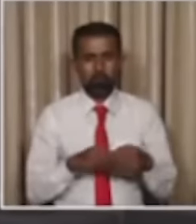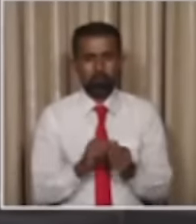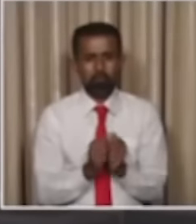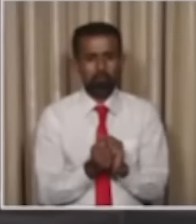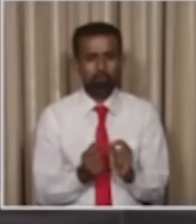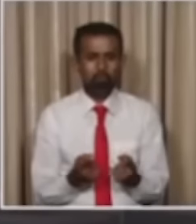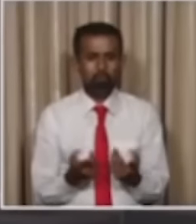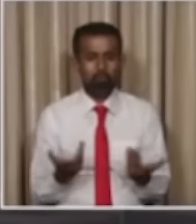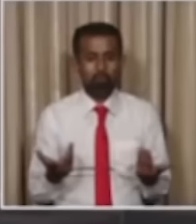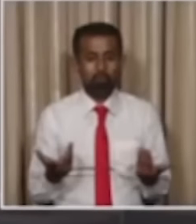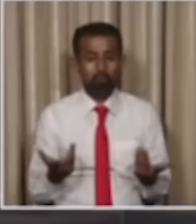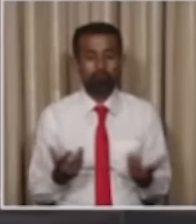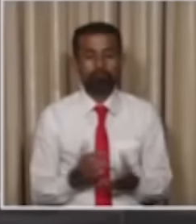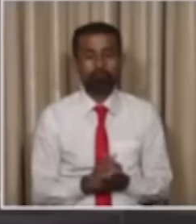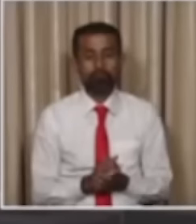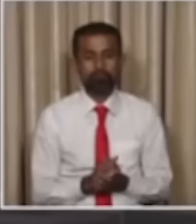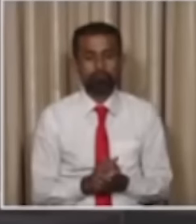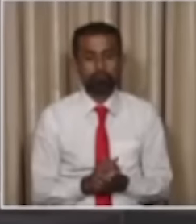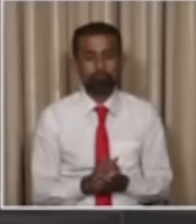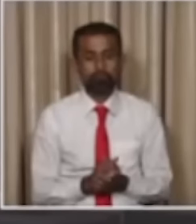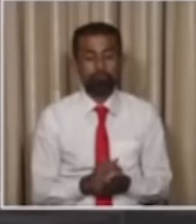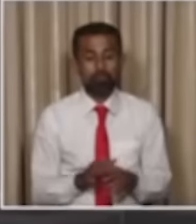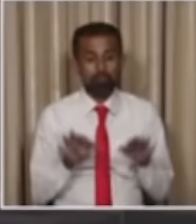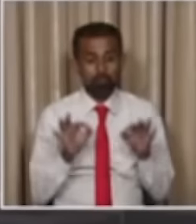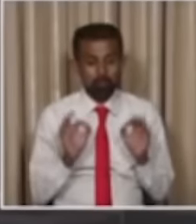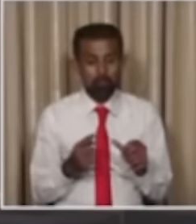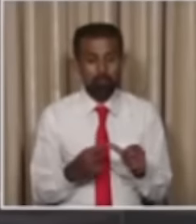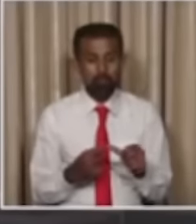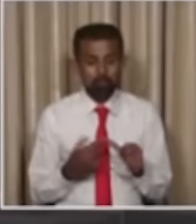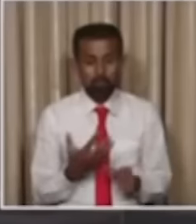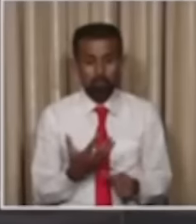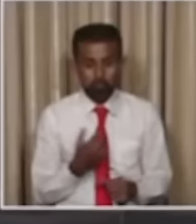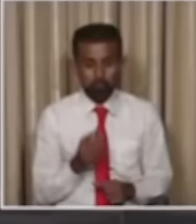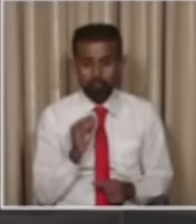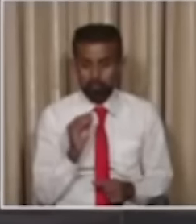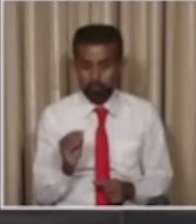නැතුව මේකට හරි උත්තරයක් අවශ්‍ය නම්